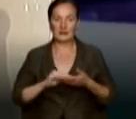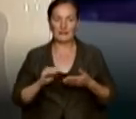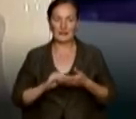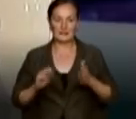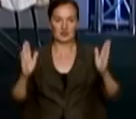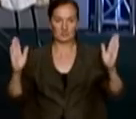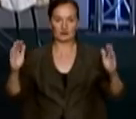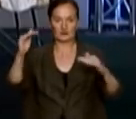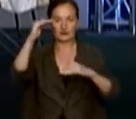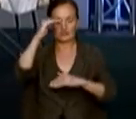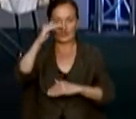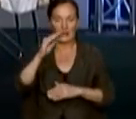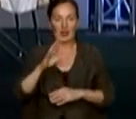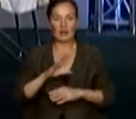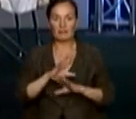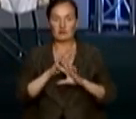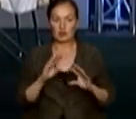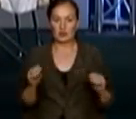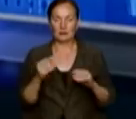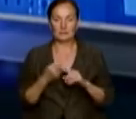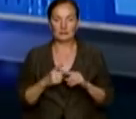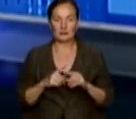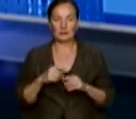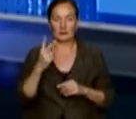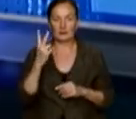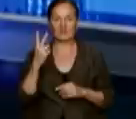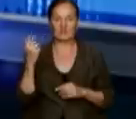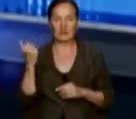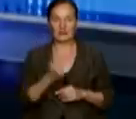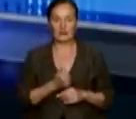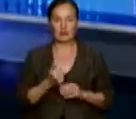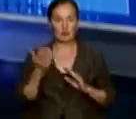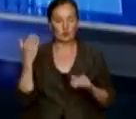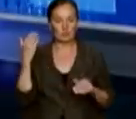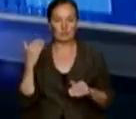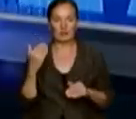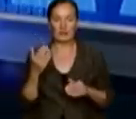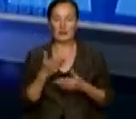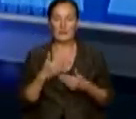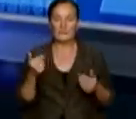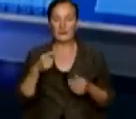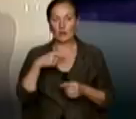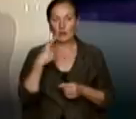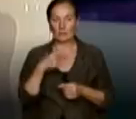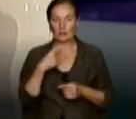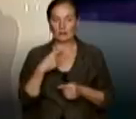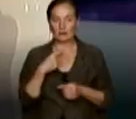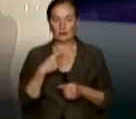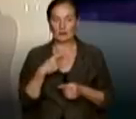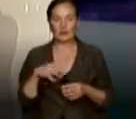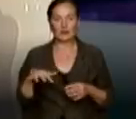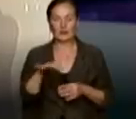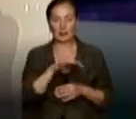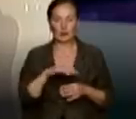вже. Коли? От цього року встановили? Два тижні тому. А ми говоримо встановили? Про багато інших. Територія ж велика.